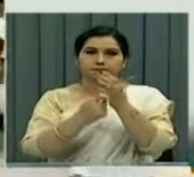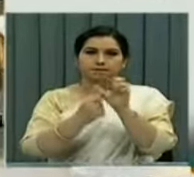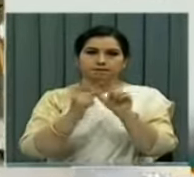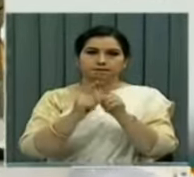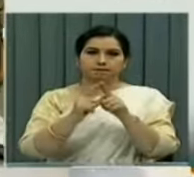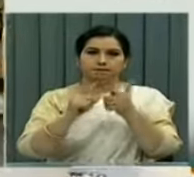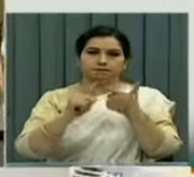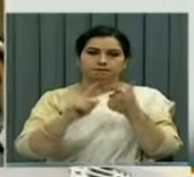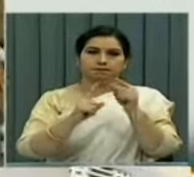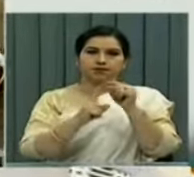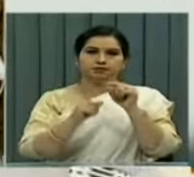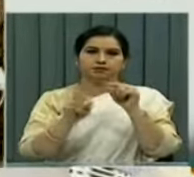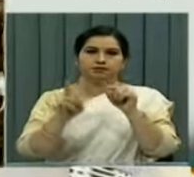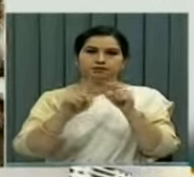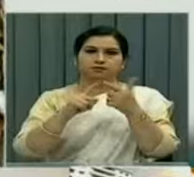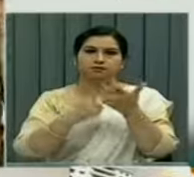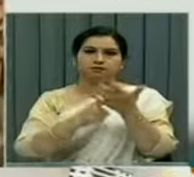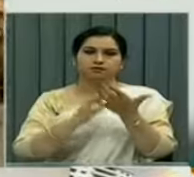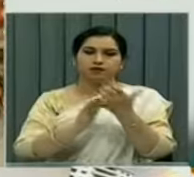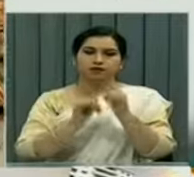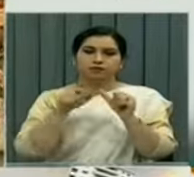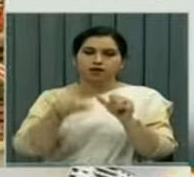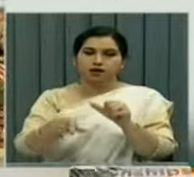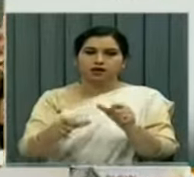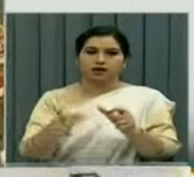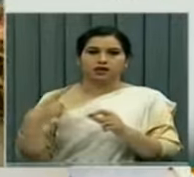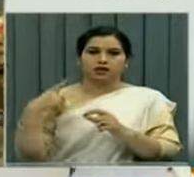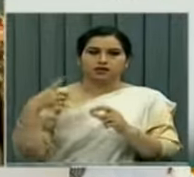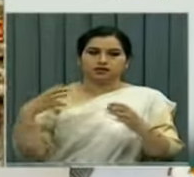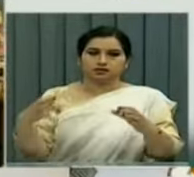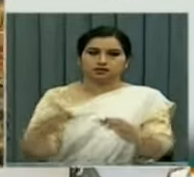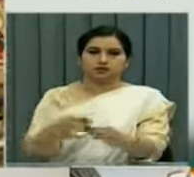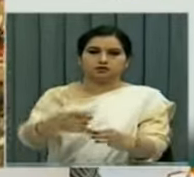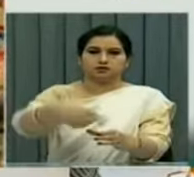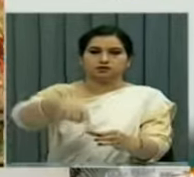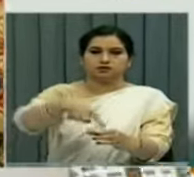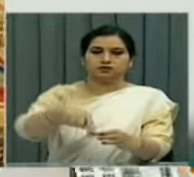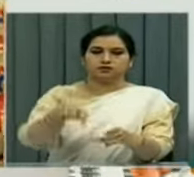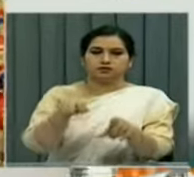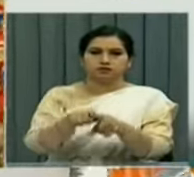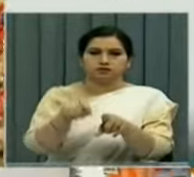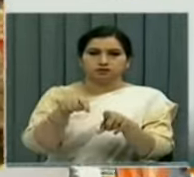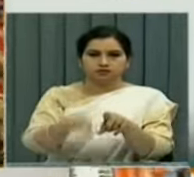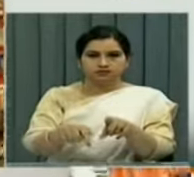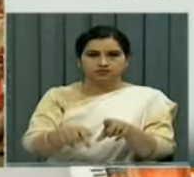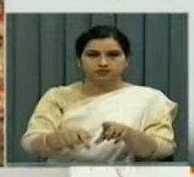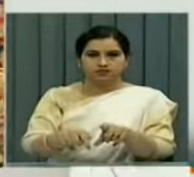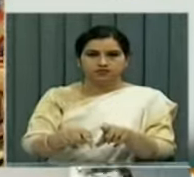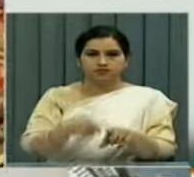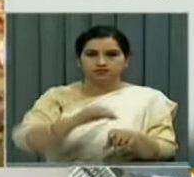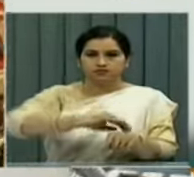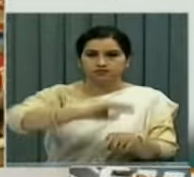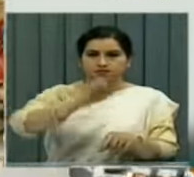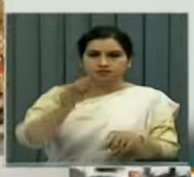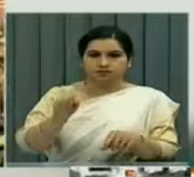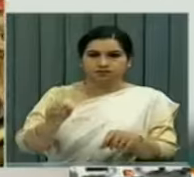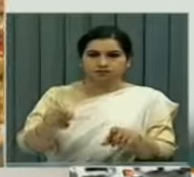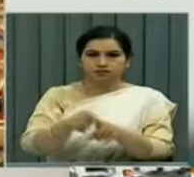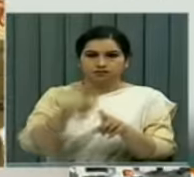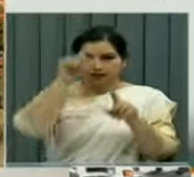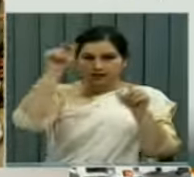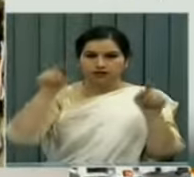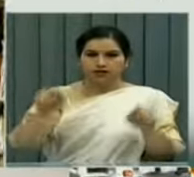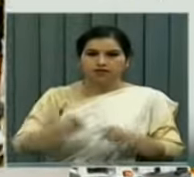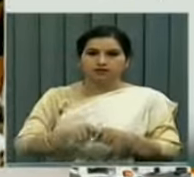है तो पहले बीएसएफ और पैरामिलिट्री होती है, भाई लड़ाई शुरू हो जाती है फिर आर्मी जब टेक ओवर करती है फिर